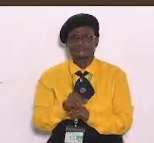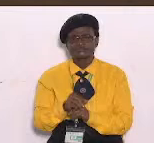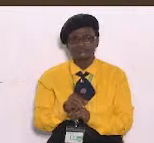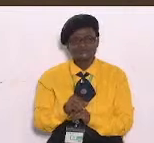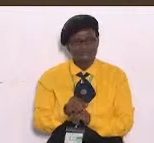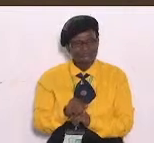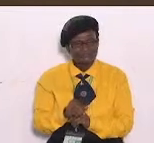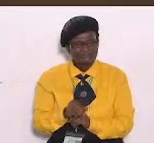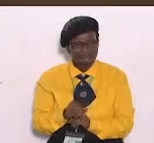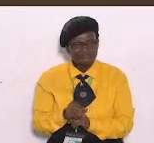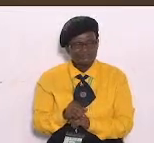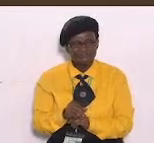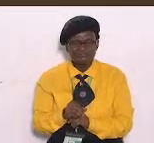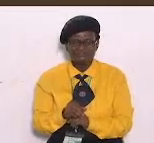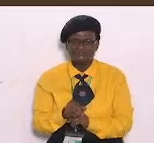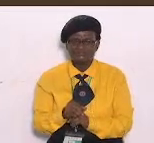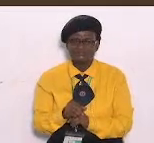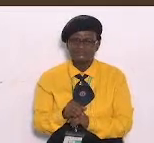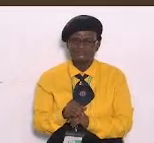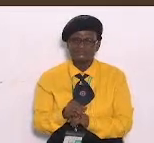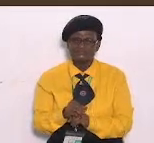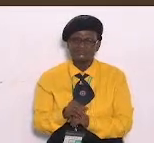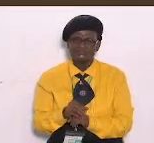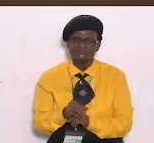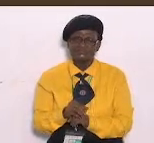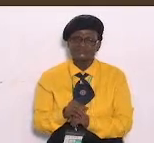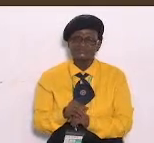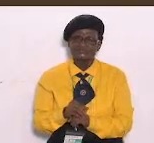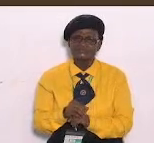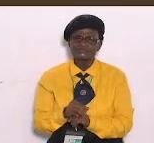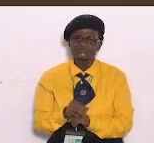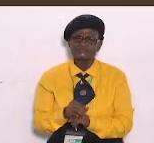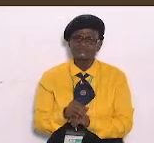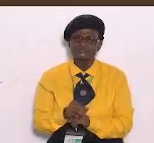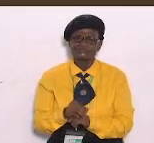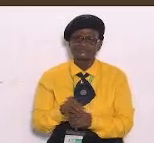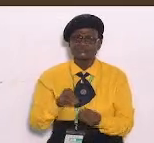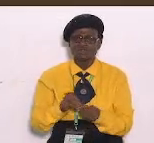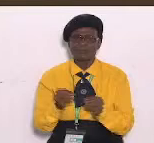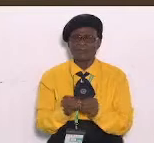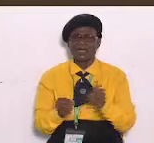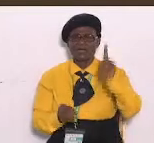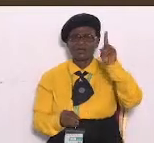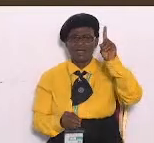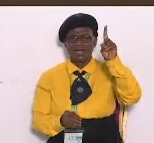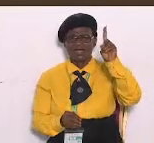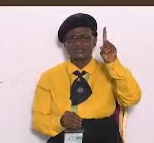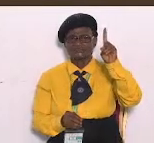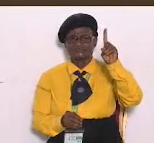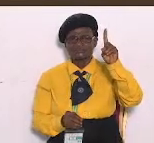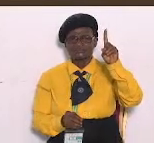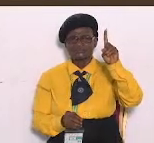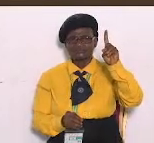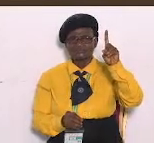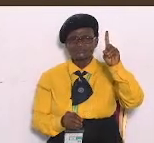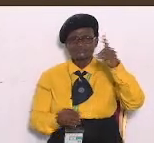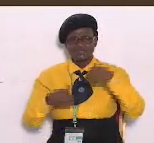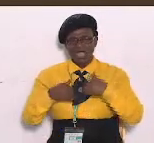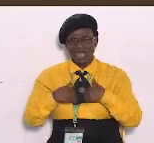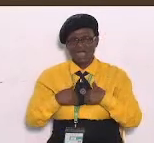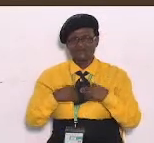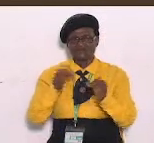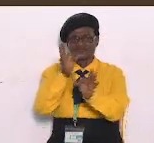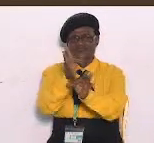plaire comment je peux le plaire le numéro 1